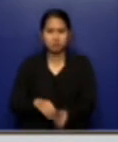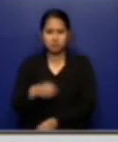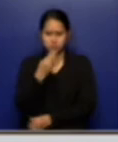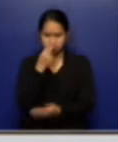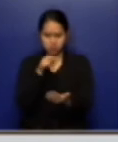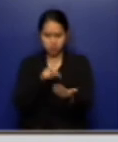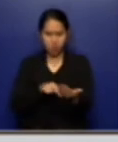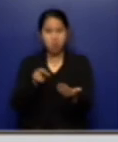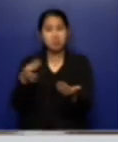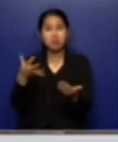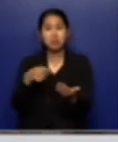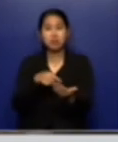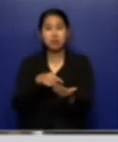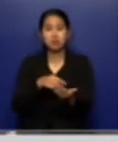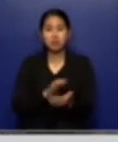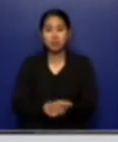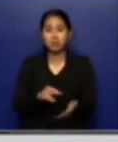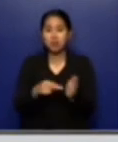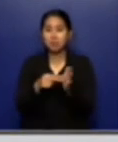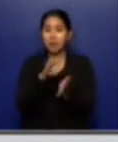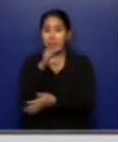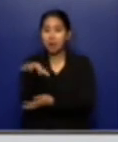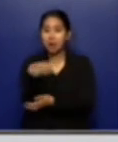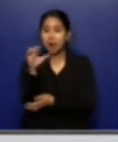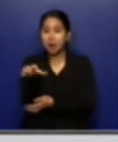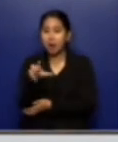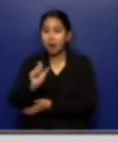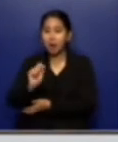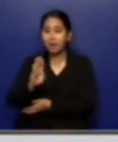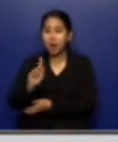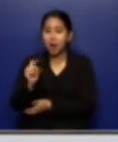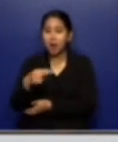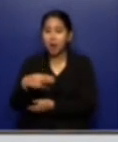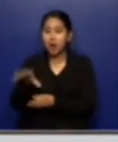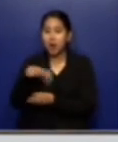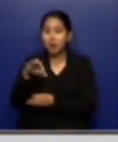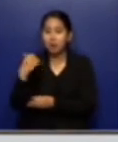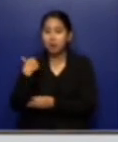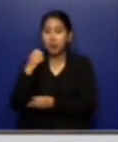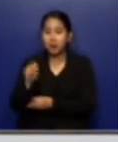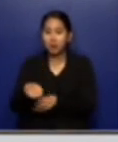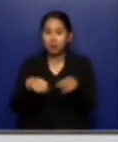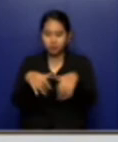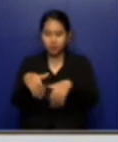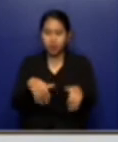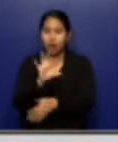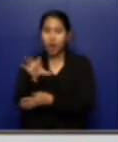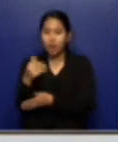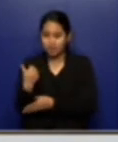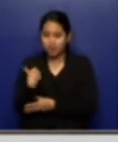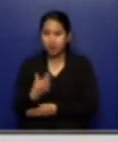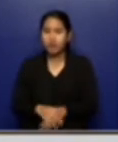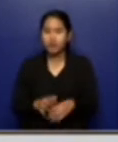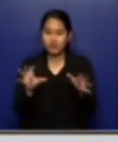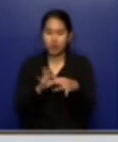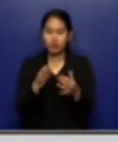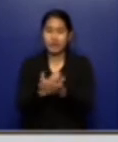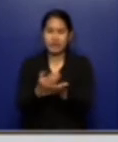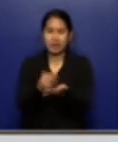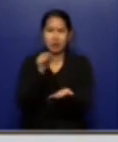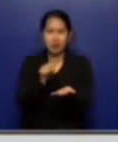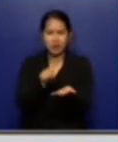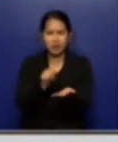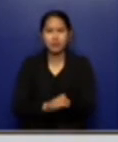ออย่างนี้ท่านหลอกลวงพี่น้องท้องถิ่นหลอกลวงพี่น้องประชาชนสัดส่วนนะครับเงินตรงนี้เนี่ยเขาบอ